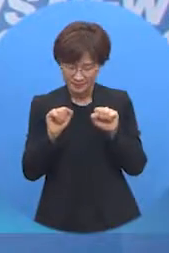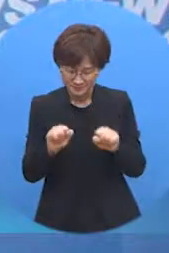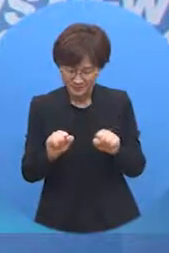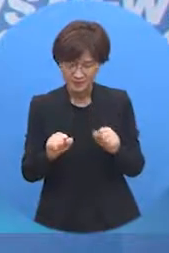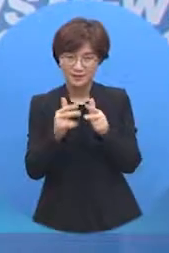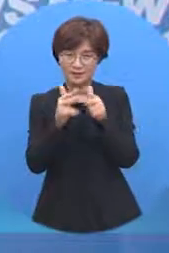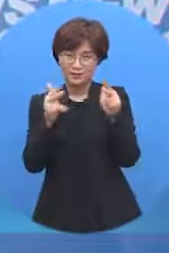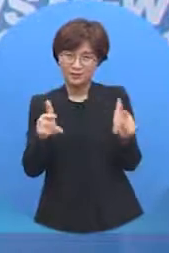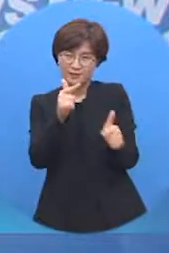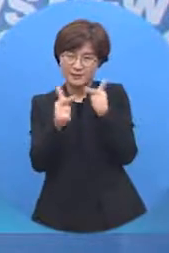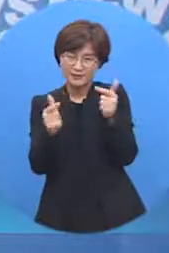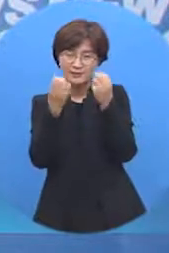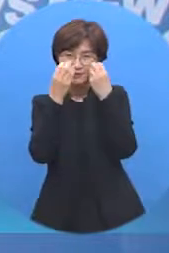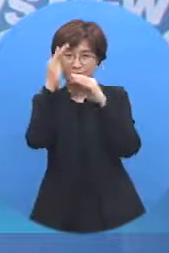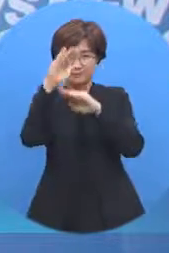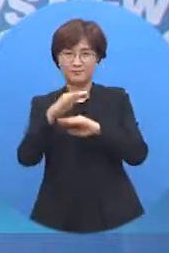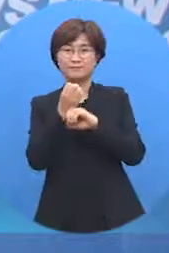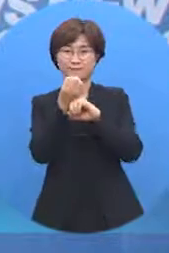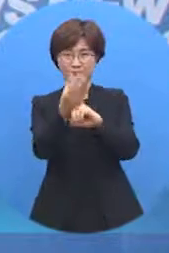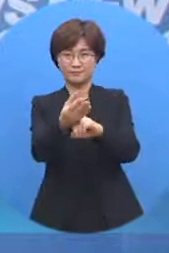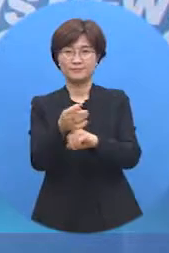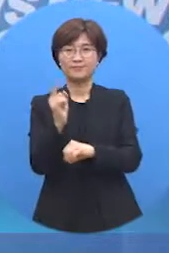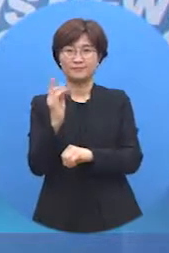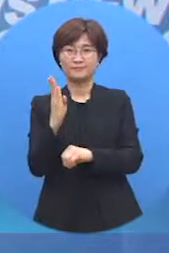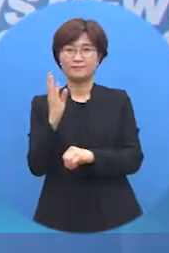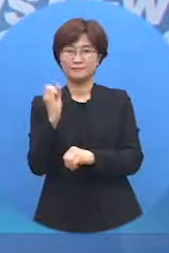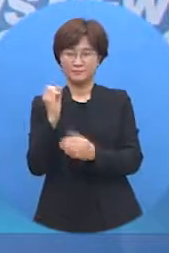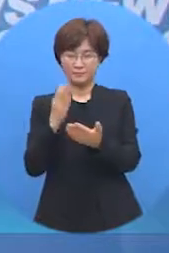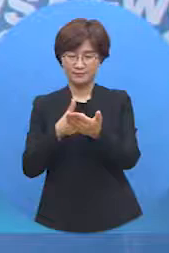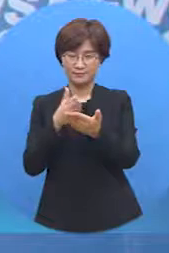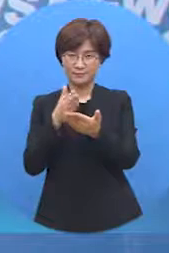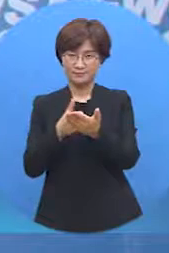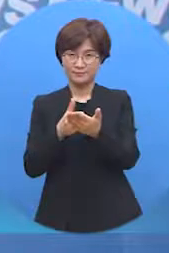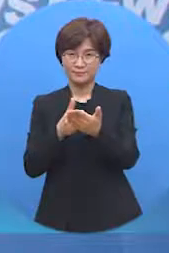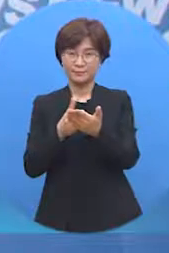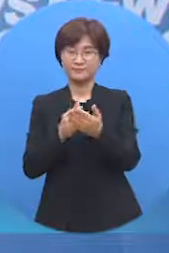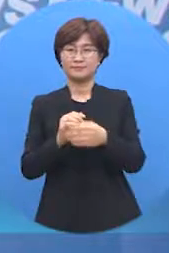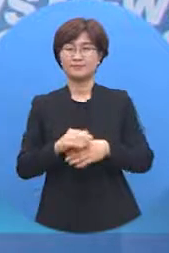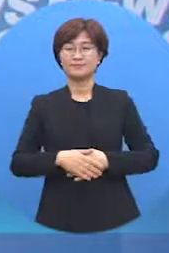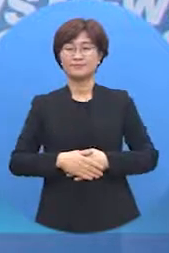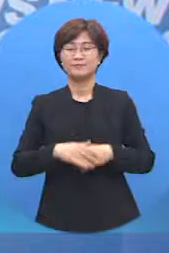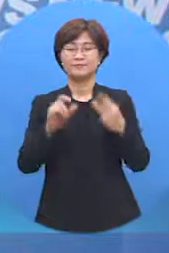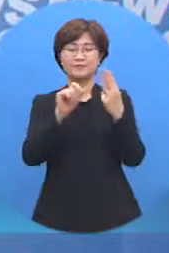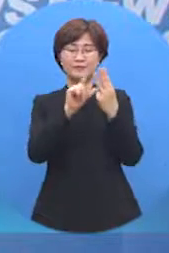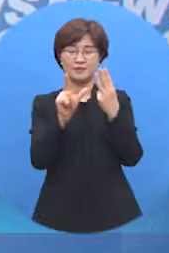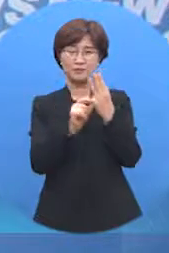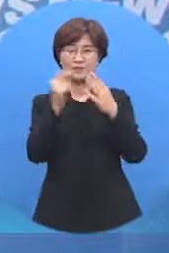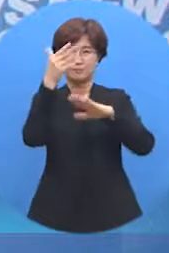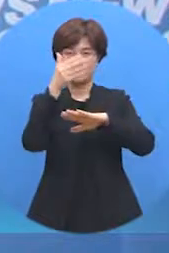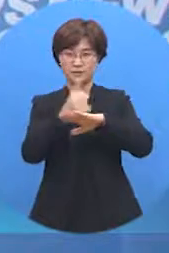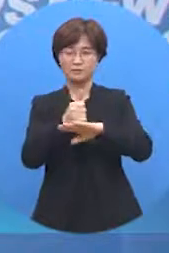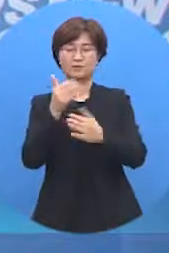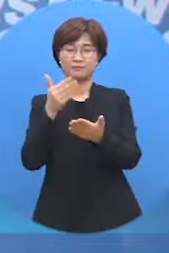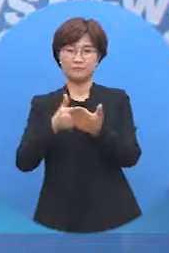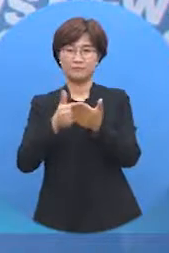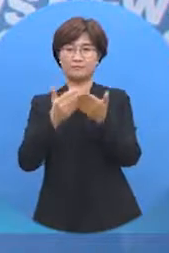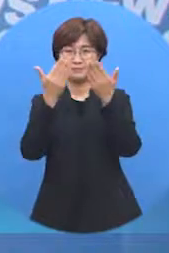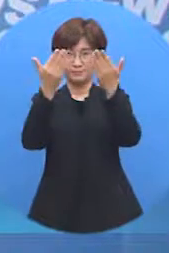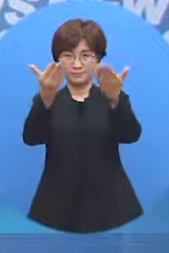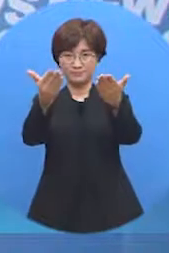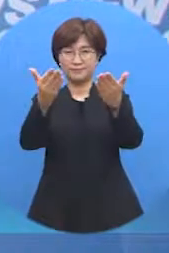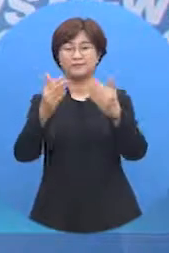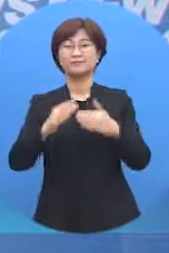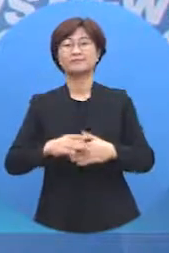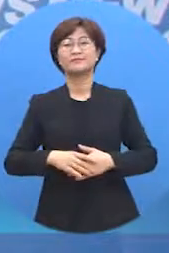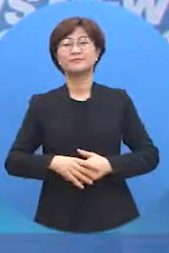여러분 안녕하십니까? 한 주간의 다양하고 생생한 소식을 모아 전해드리는 DBS 주간 뉴스입니다. 3월 마지막 주 동대문구의